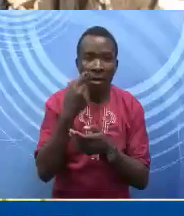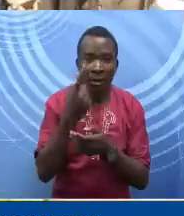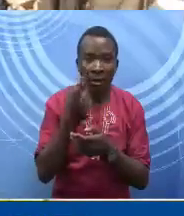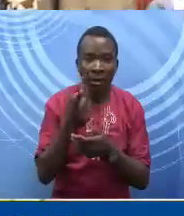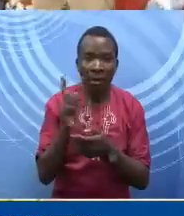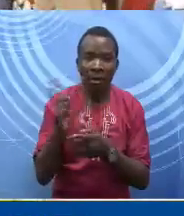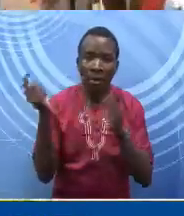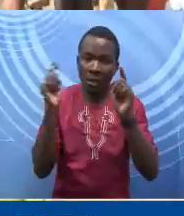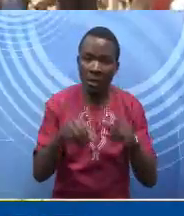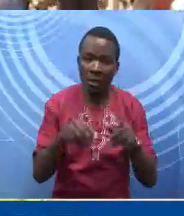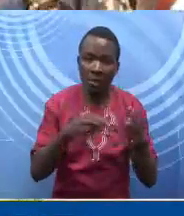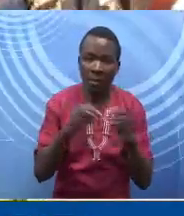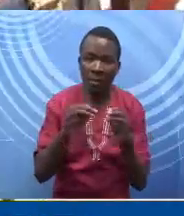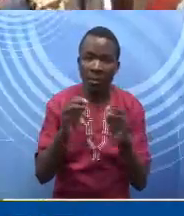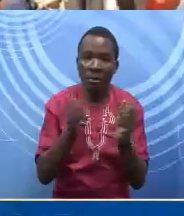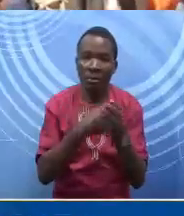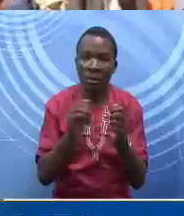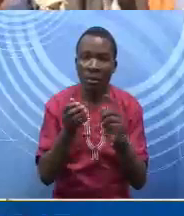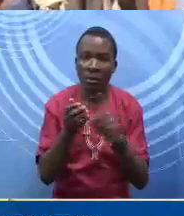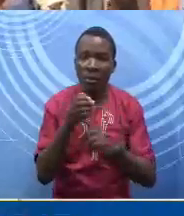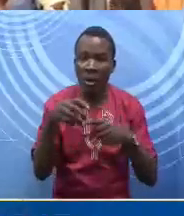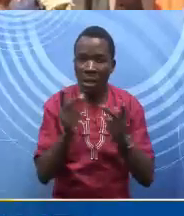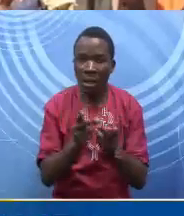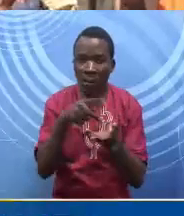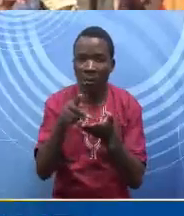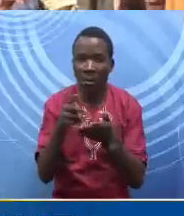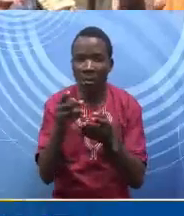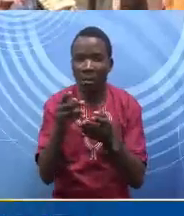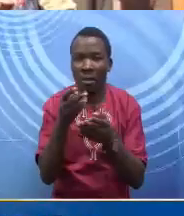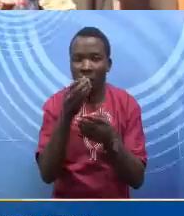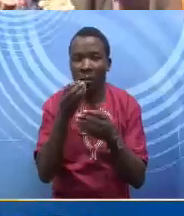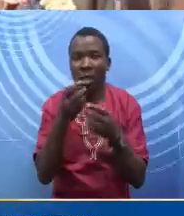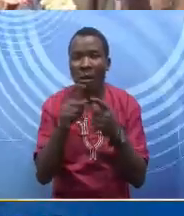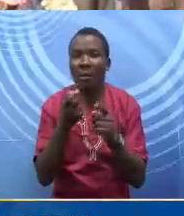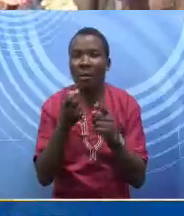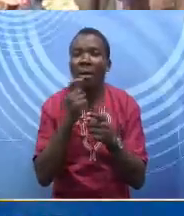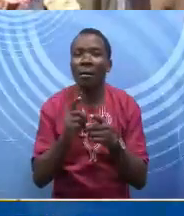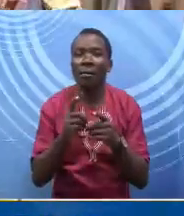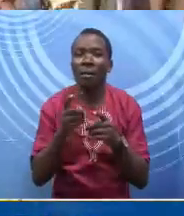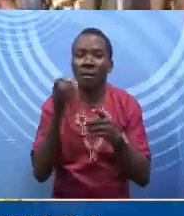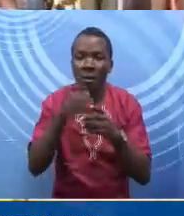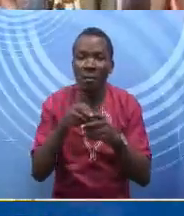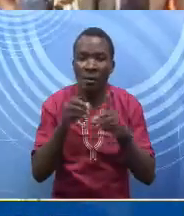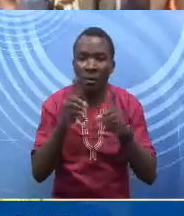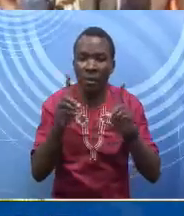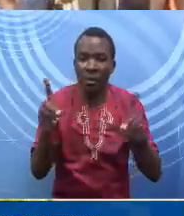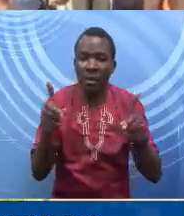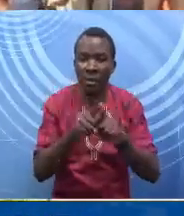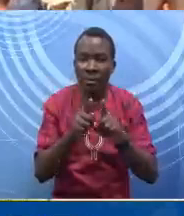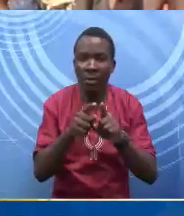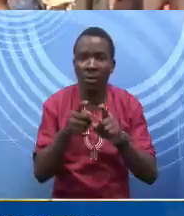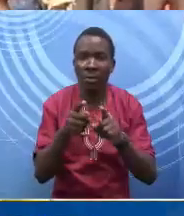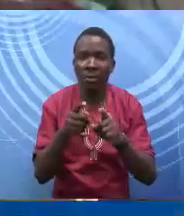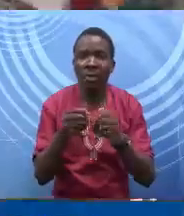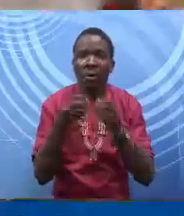umuntu abona imihahire, ariko nyine bari bakwiye kujya bahana umwanya nyine nk'uko babitegeka amategeko bakajya bahana